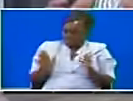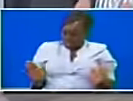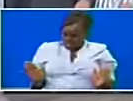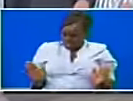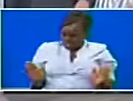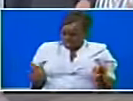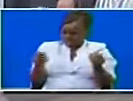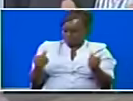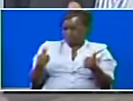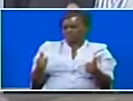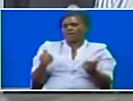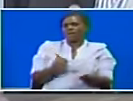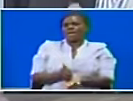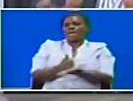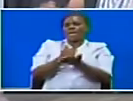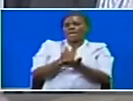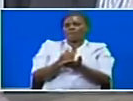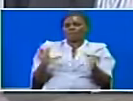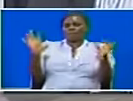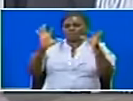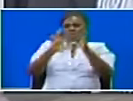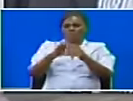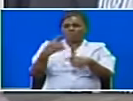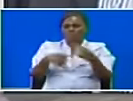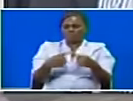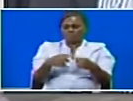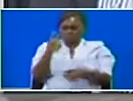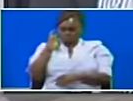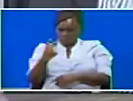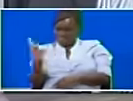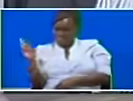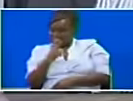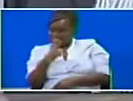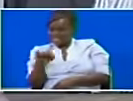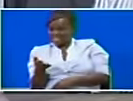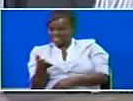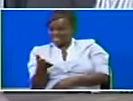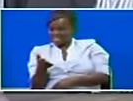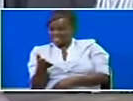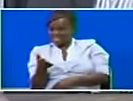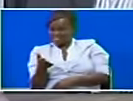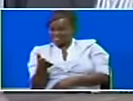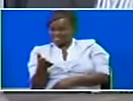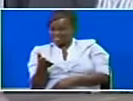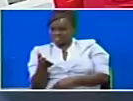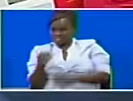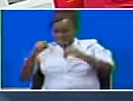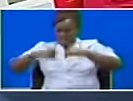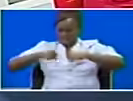Wakisuluhisha vyema itatusaidia tuungane na tuendelee mbele. Kwa hivyo unaona kuna hatari? Huenda makubaliano hayo yakasababisha hatari.